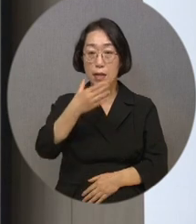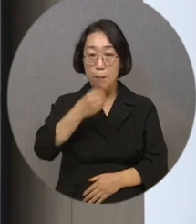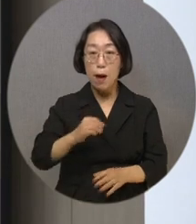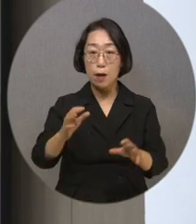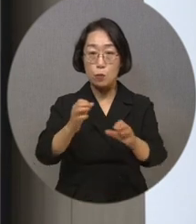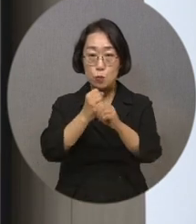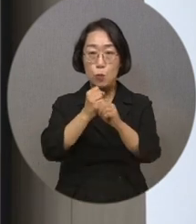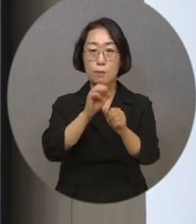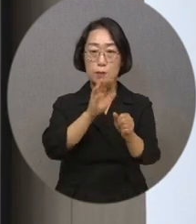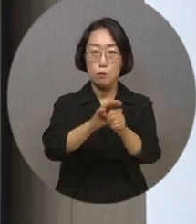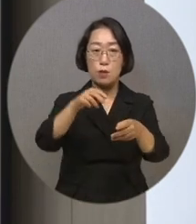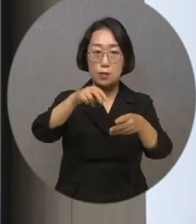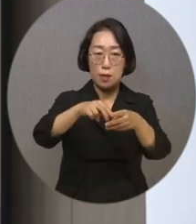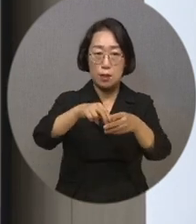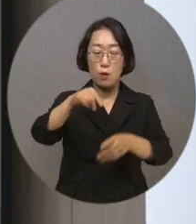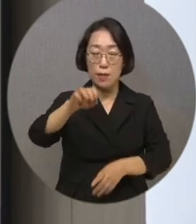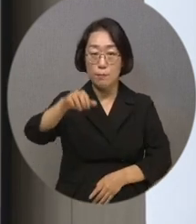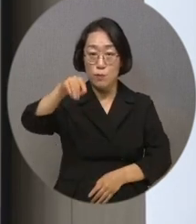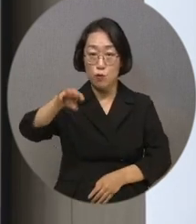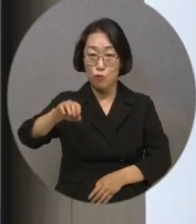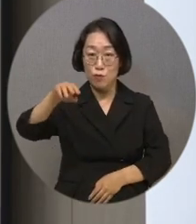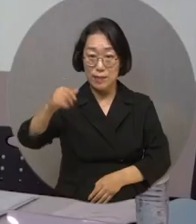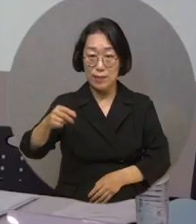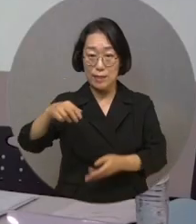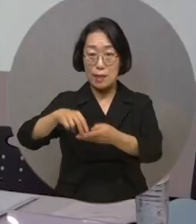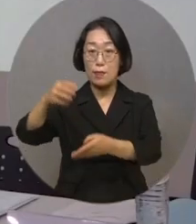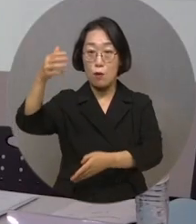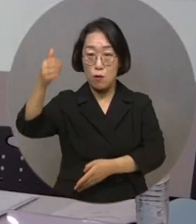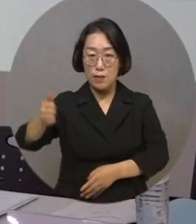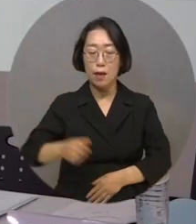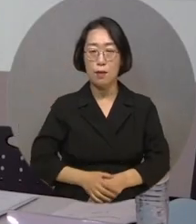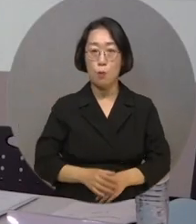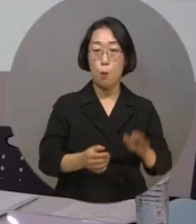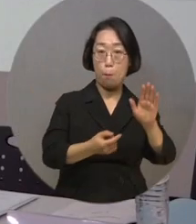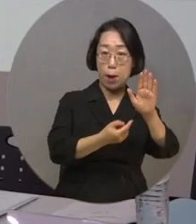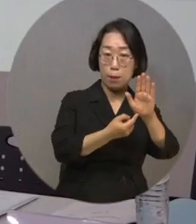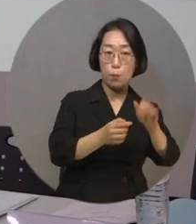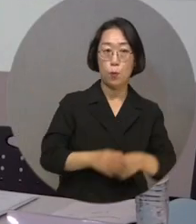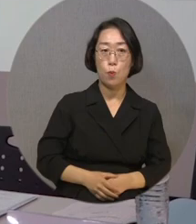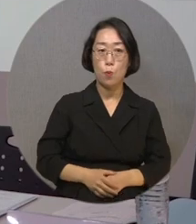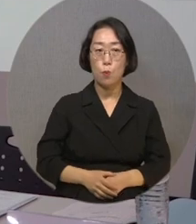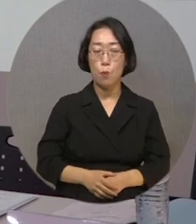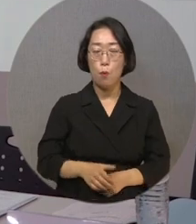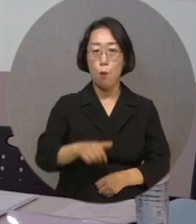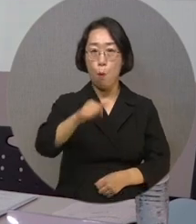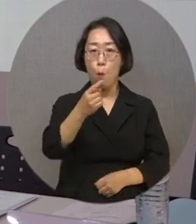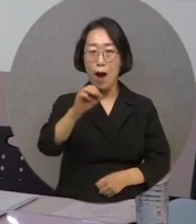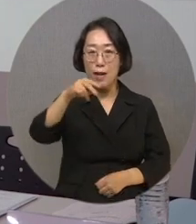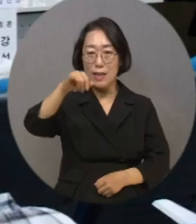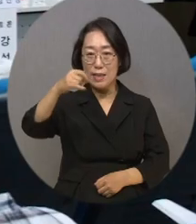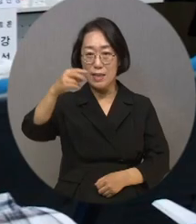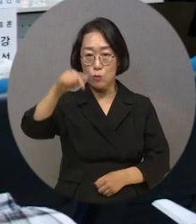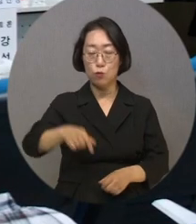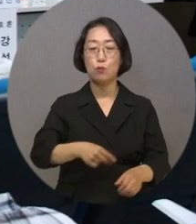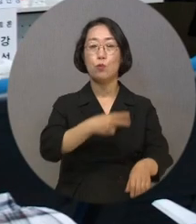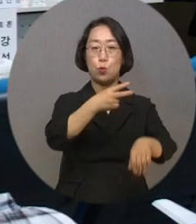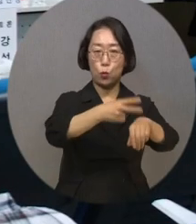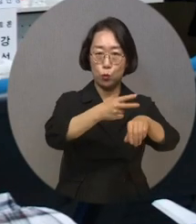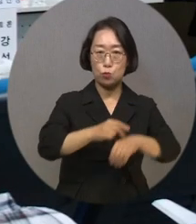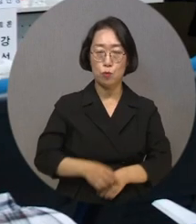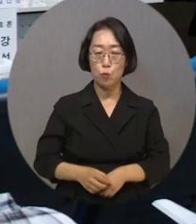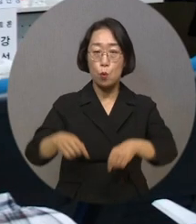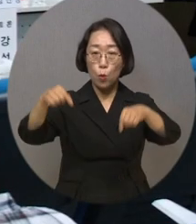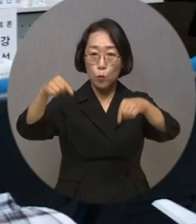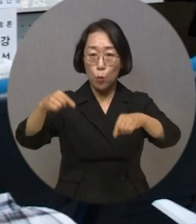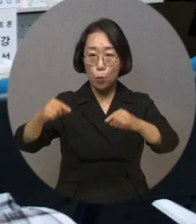희망회복종합지원센터 김충식 센터장이 발제는 신한대학교 사회복지학과 황희숙 교수가 토론회는